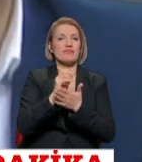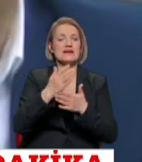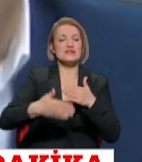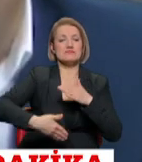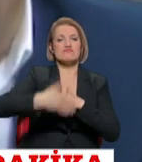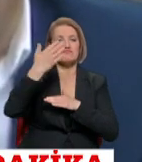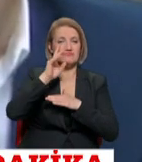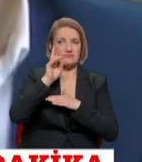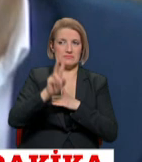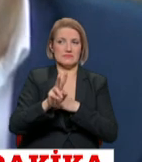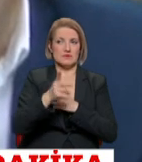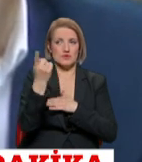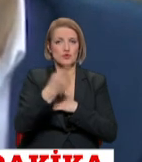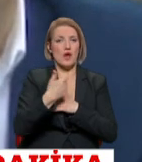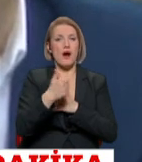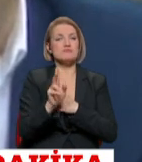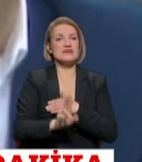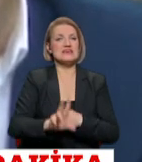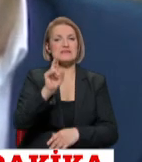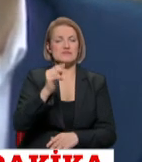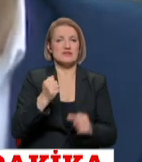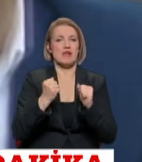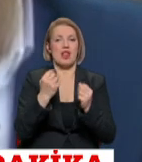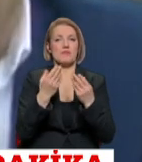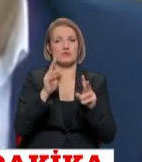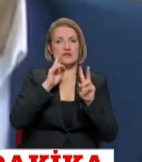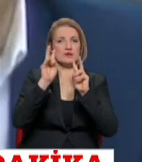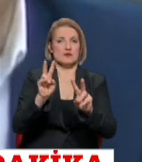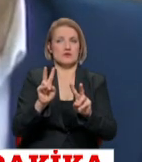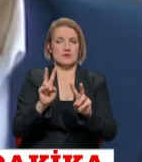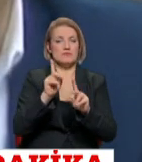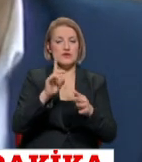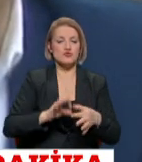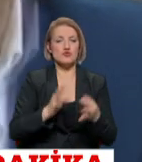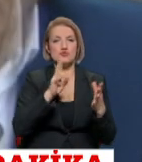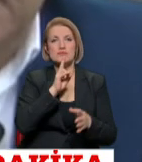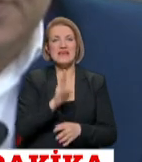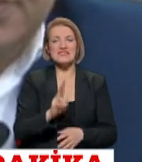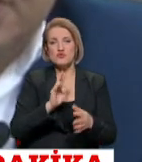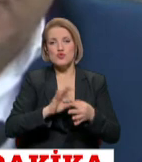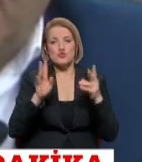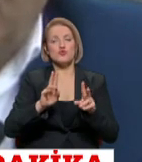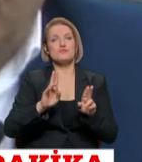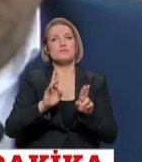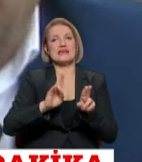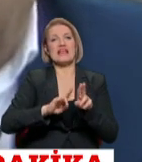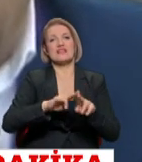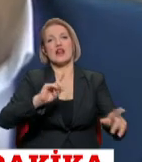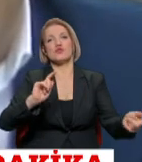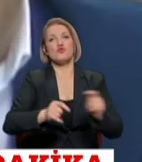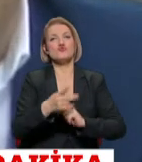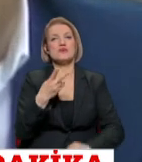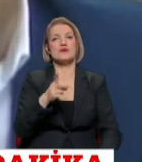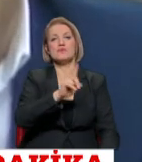bile bakınca %60'ının 70'inin dayanıklı olmadığı görülür. Radikal çözümü kentsel dönüşüm. 2010'dan